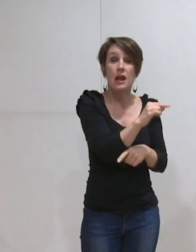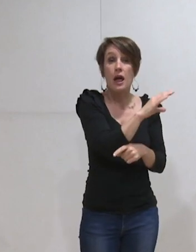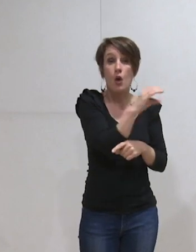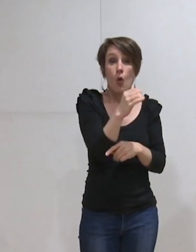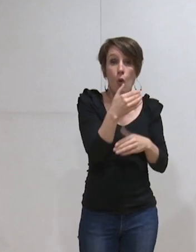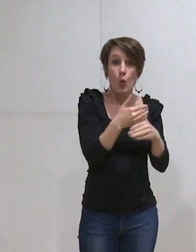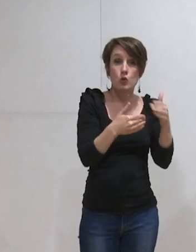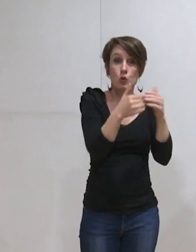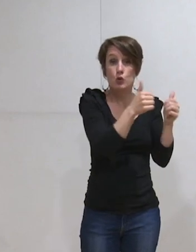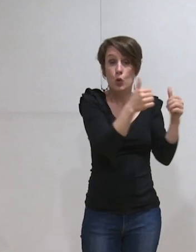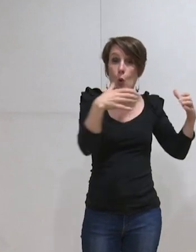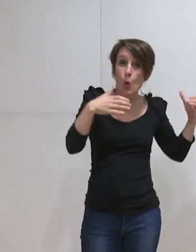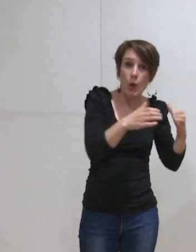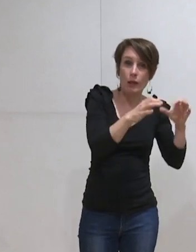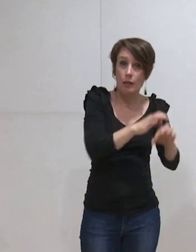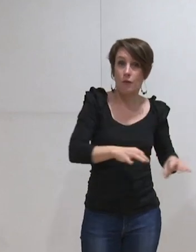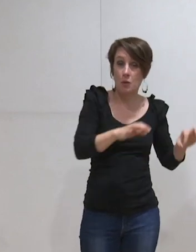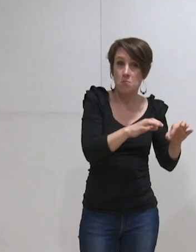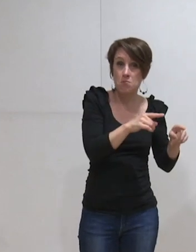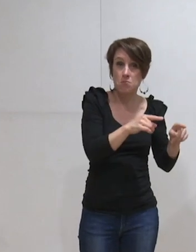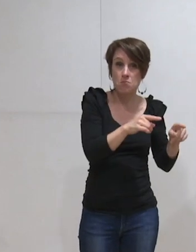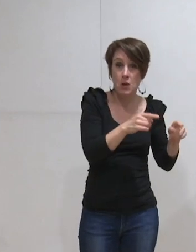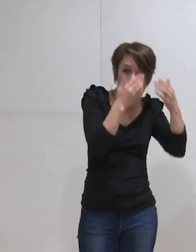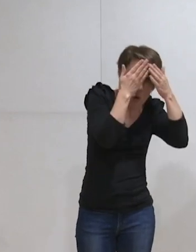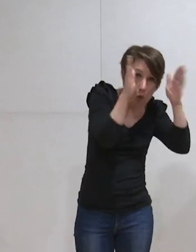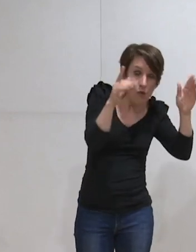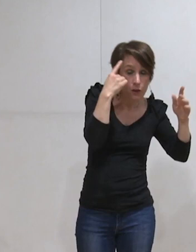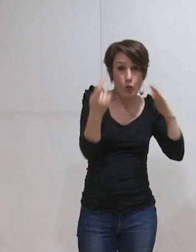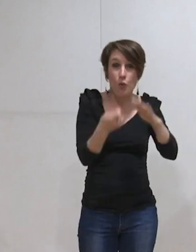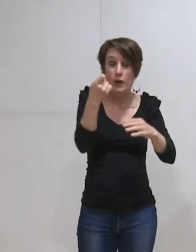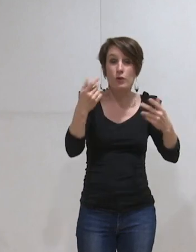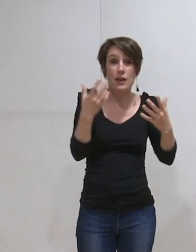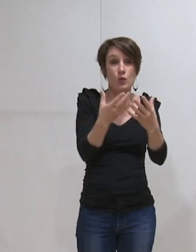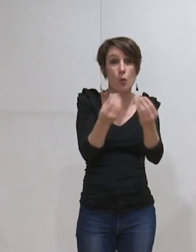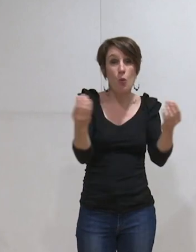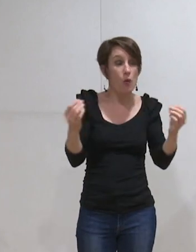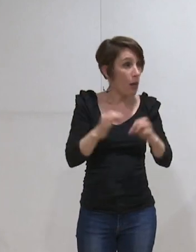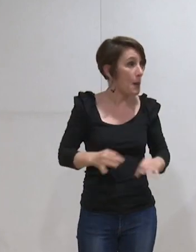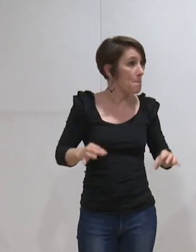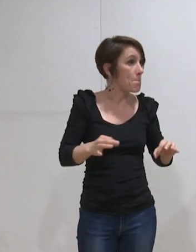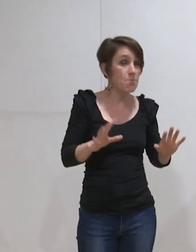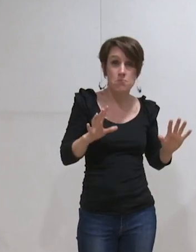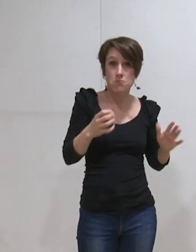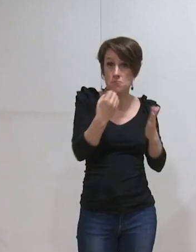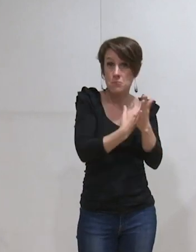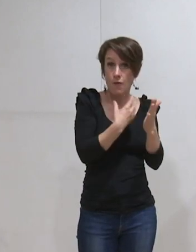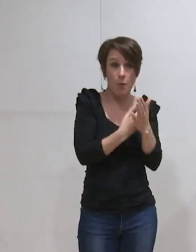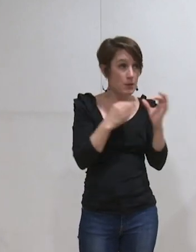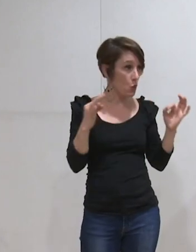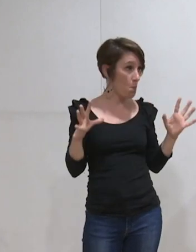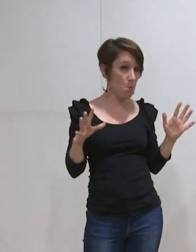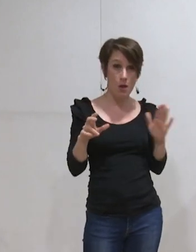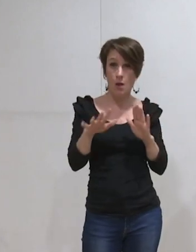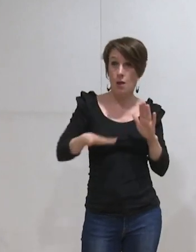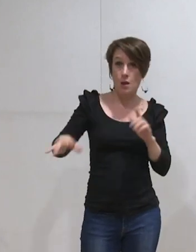collective pas d'ouverture plus large à l'éducation populaire du moins on n est pas informé les Grenoblois non